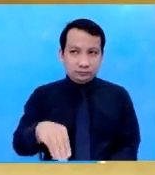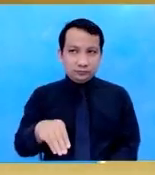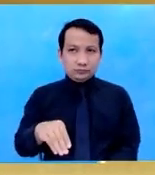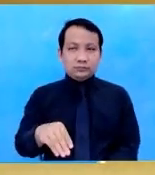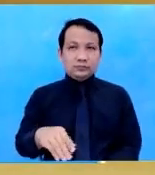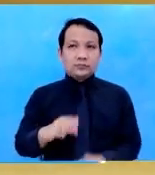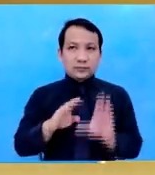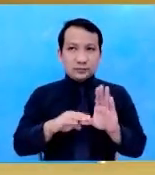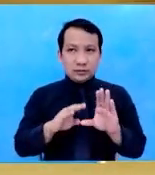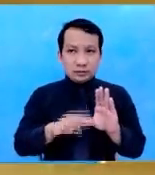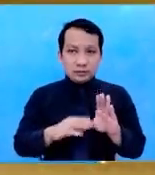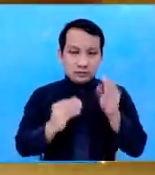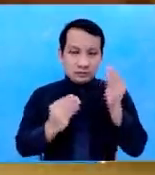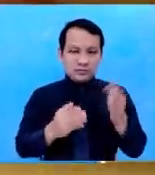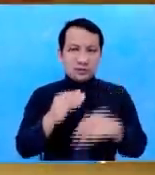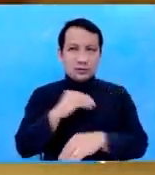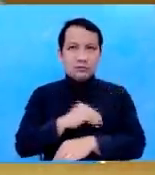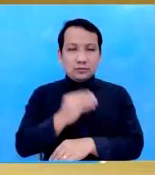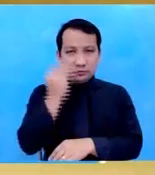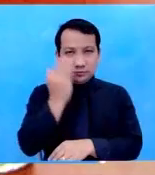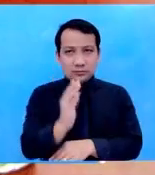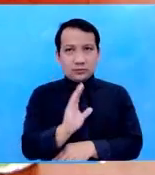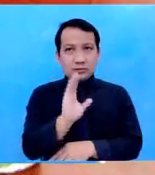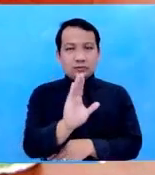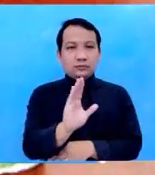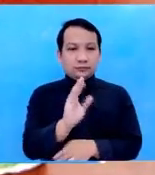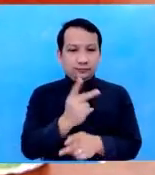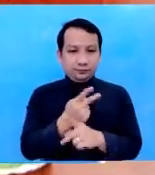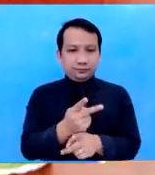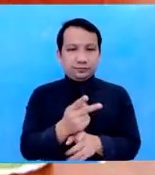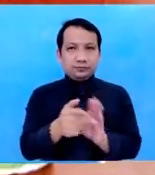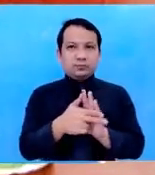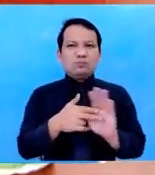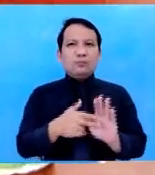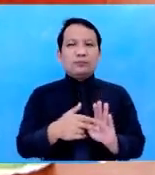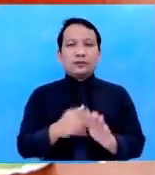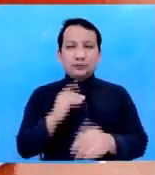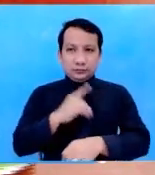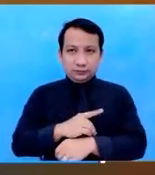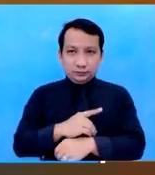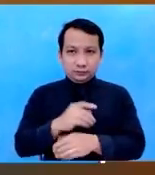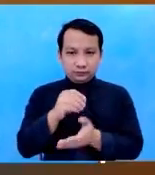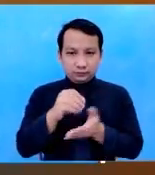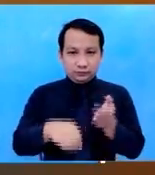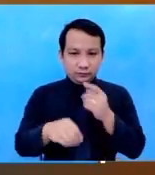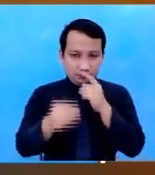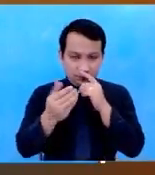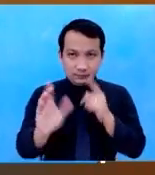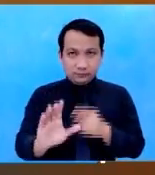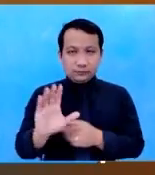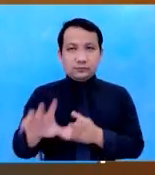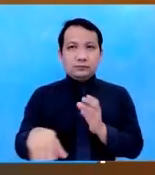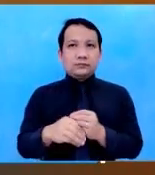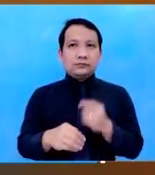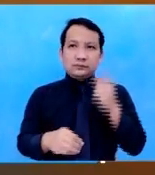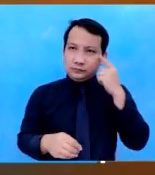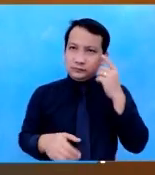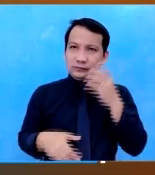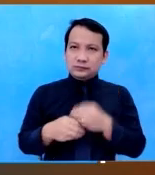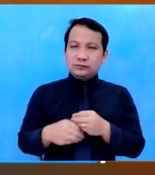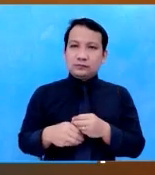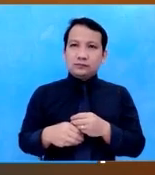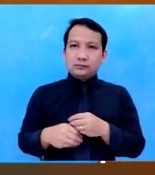o basehan ng mga bangko para sa kanilang mga produkto, katulad ng deposit at credit card loans. I think our central